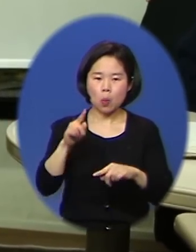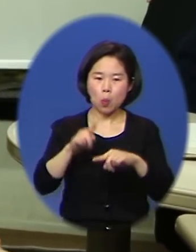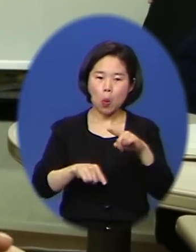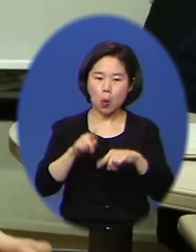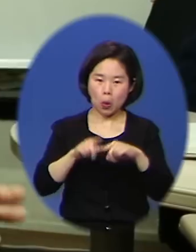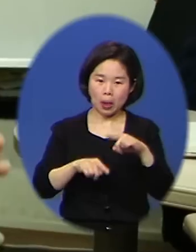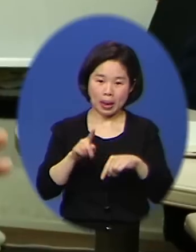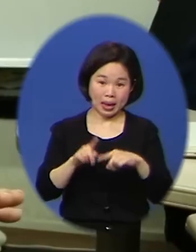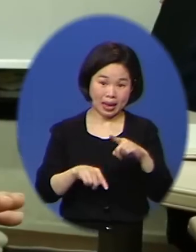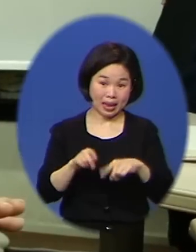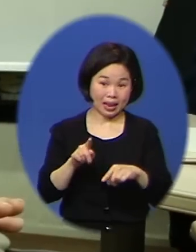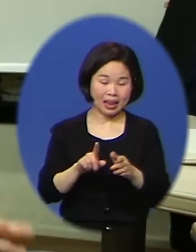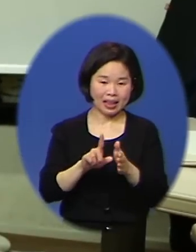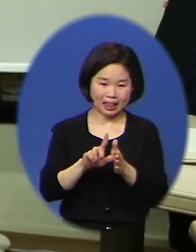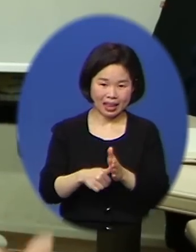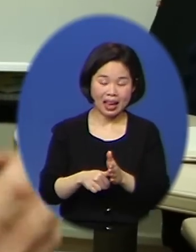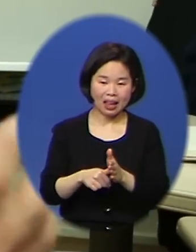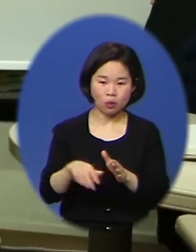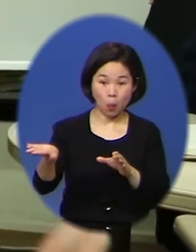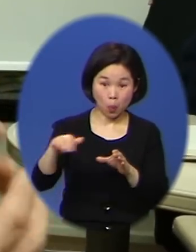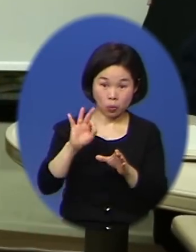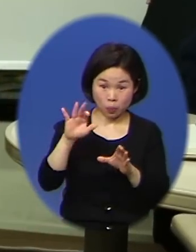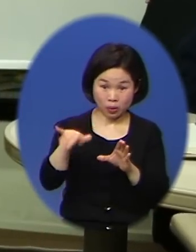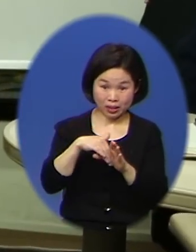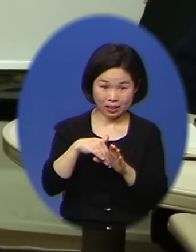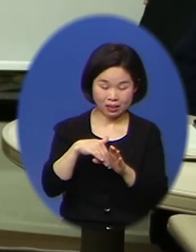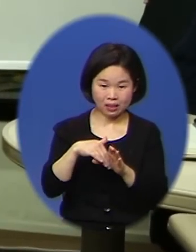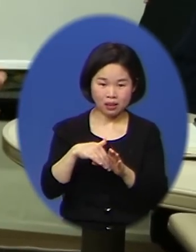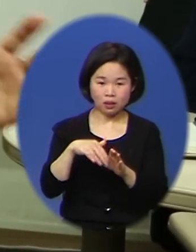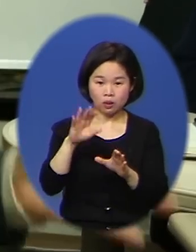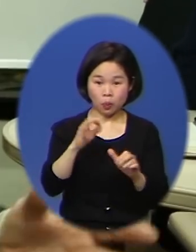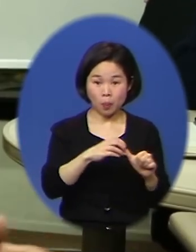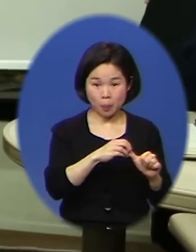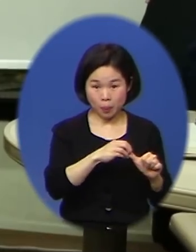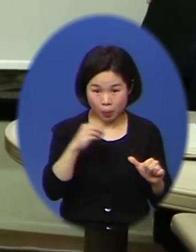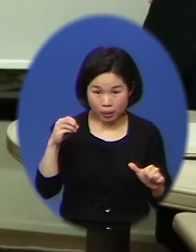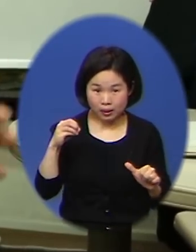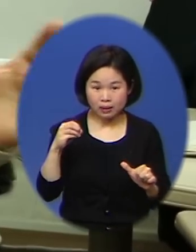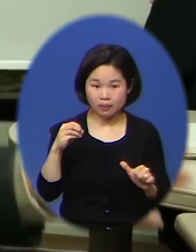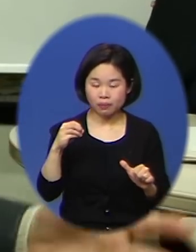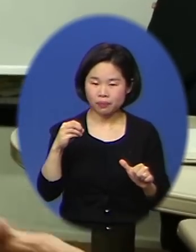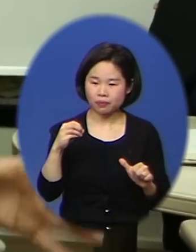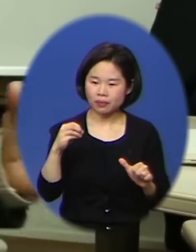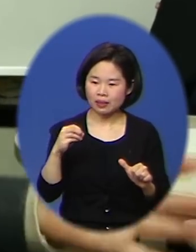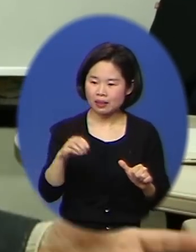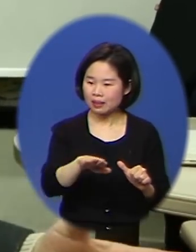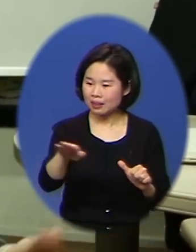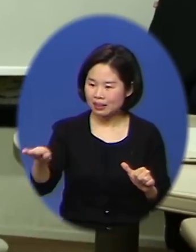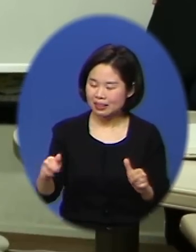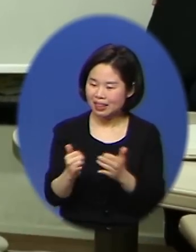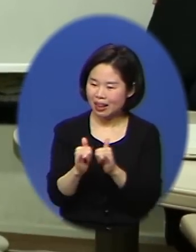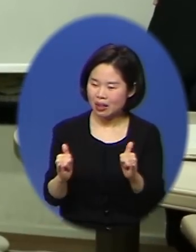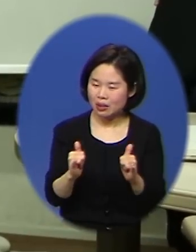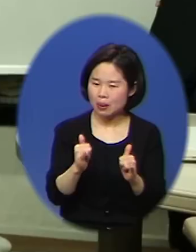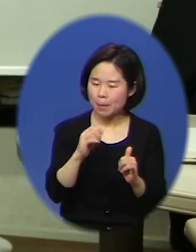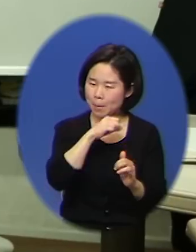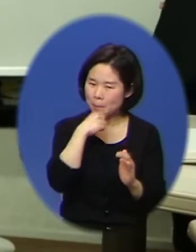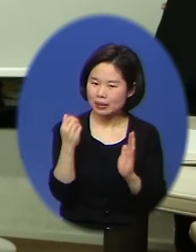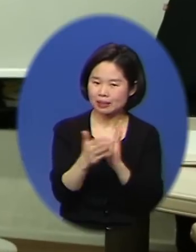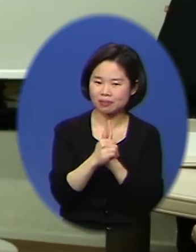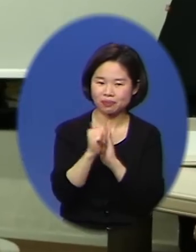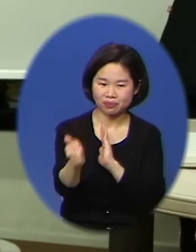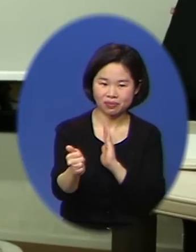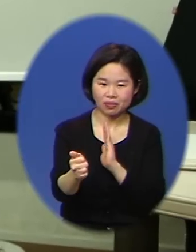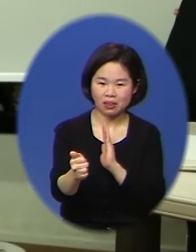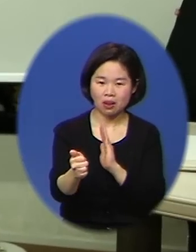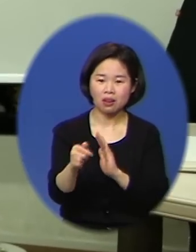목요일만 돈을 보내주는데 돈을 찾아서 애들도 맛있는 것도 사주고 그게